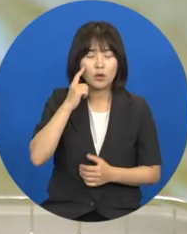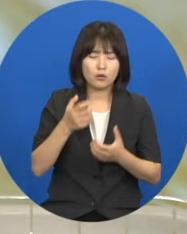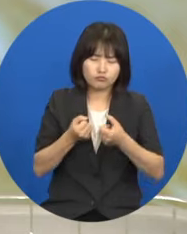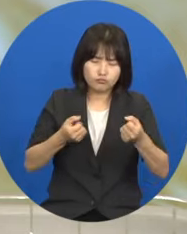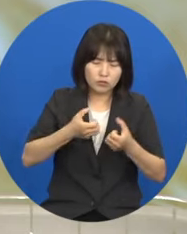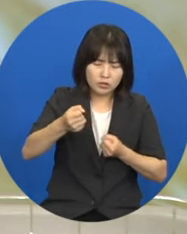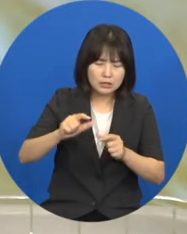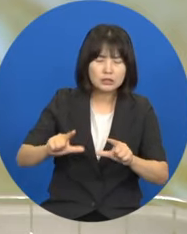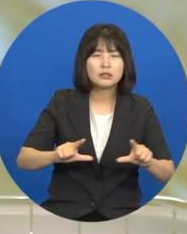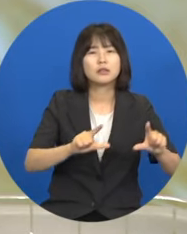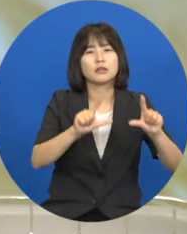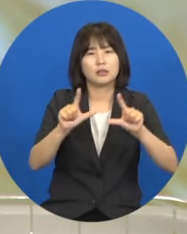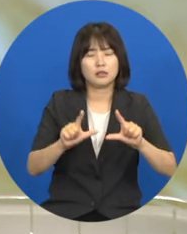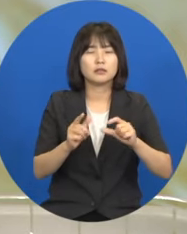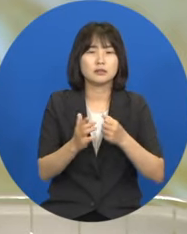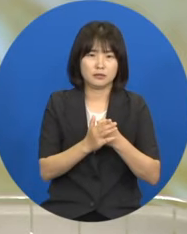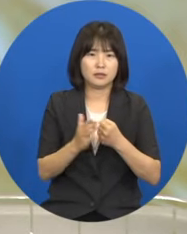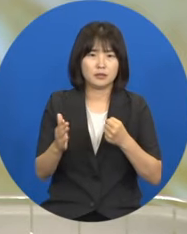때문입니다.